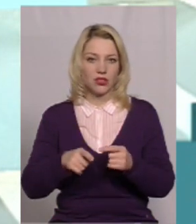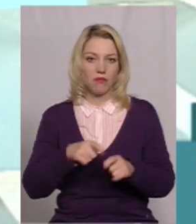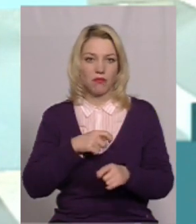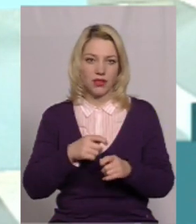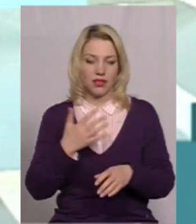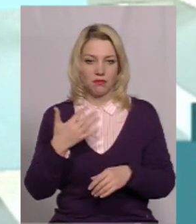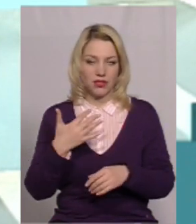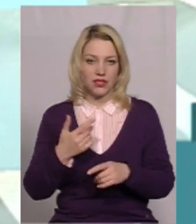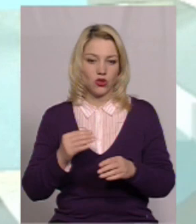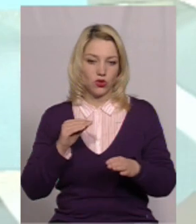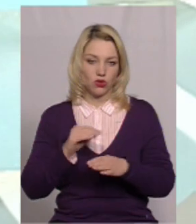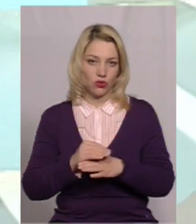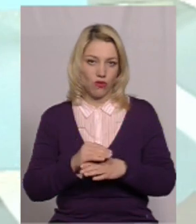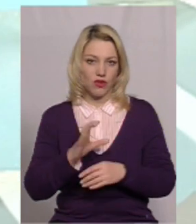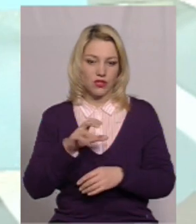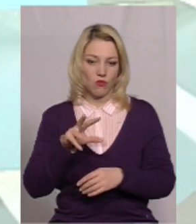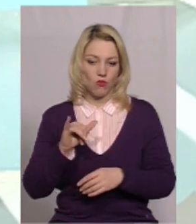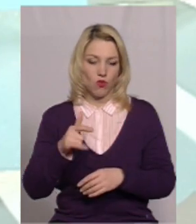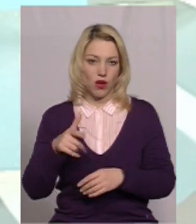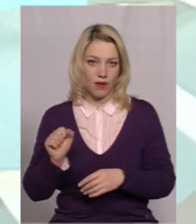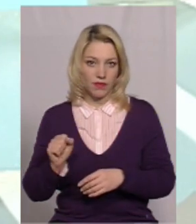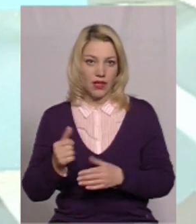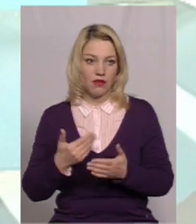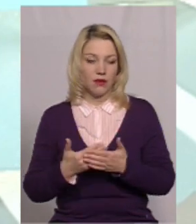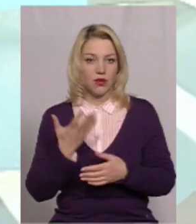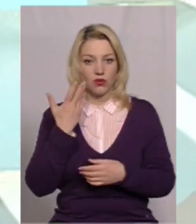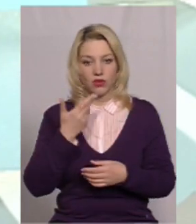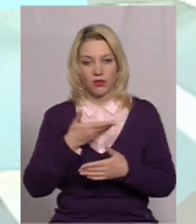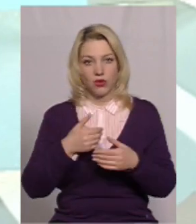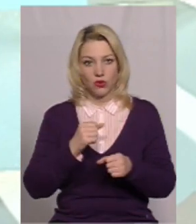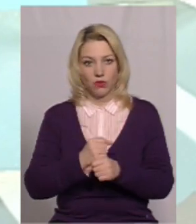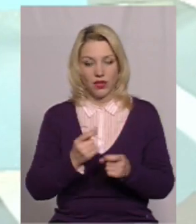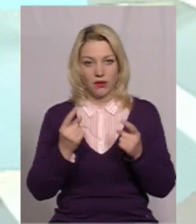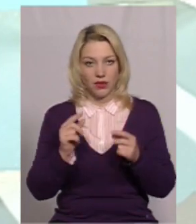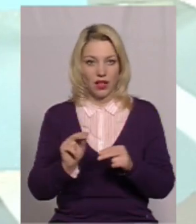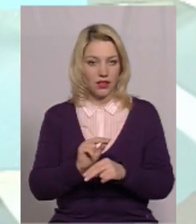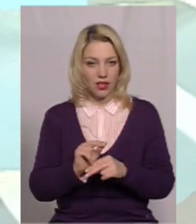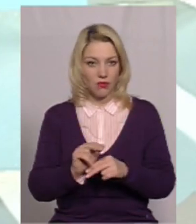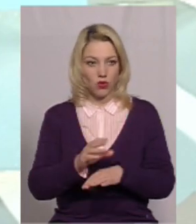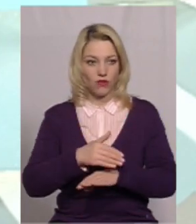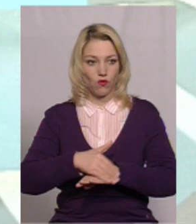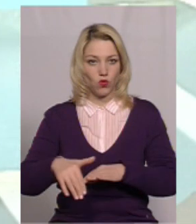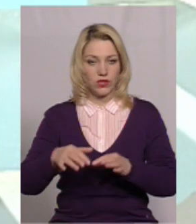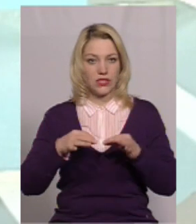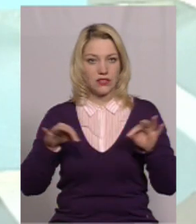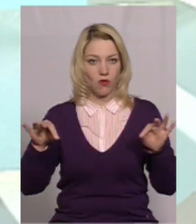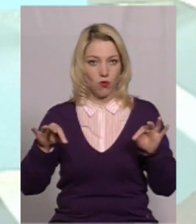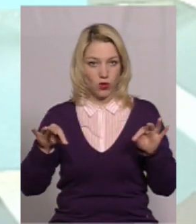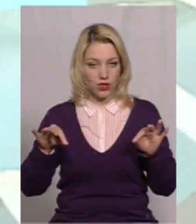50 додаткової смуги. До прикладу, коли ми робили капітальний ремонт вулиці